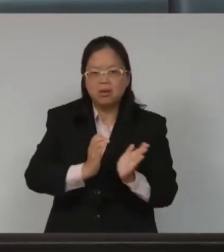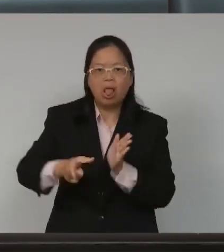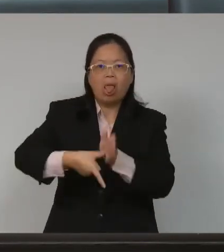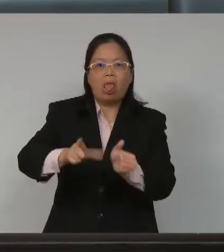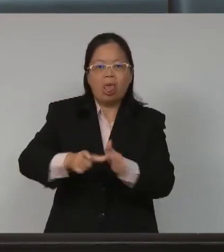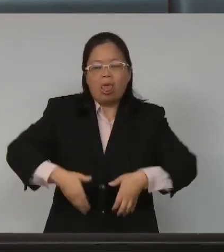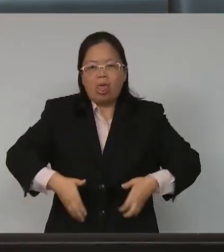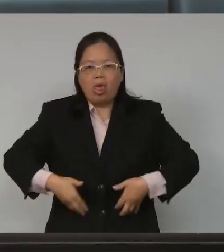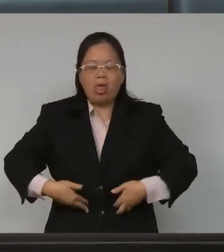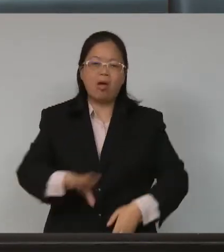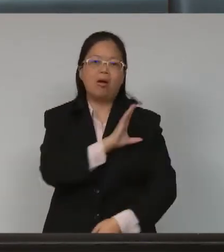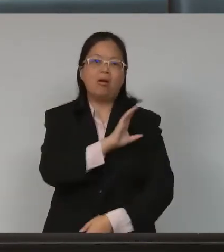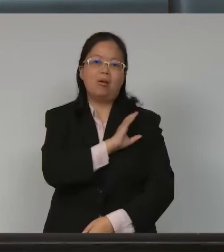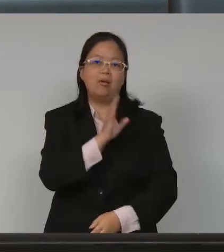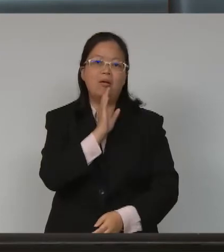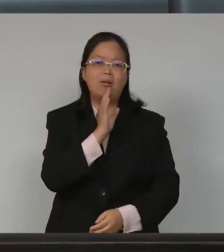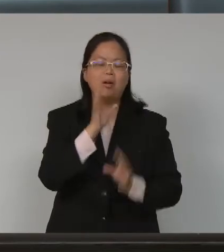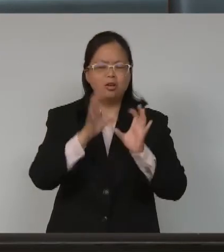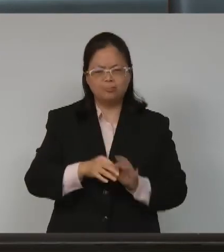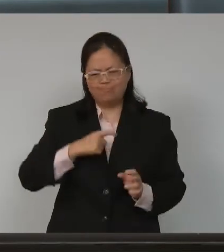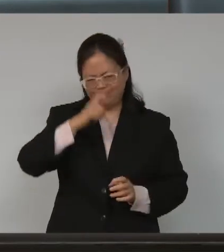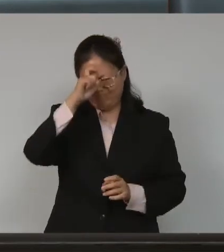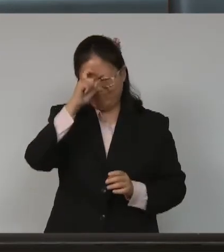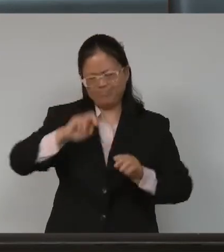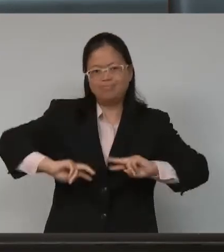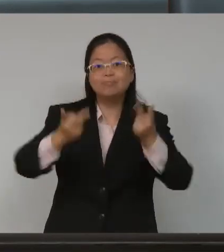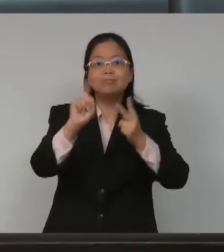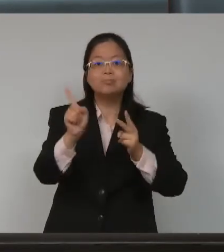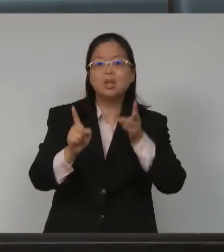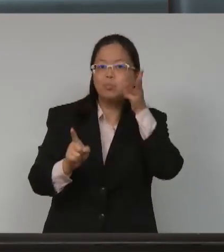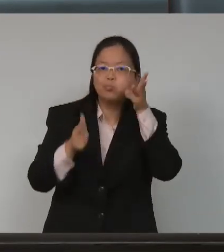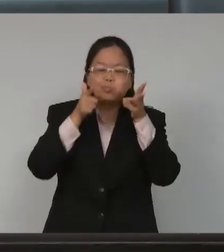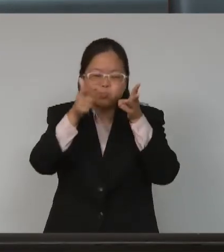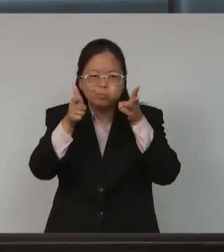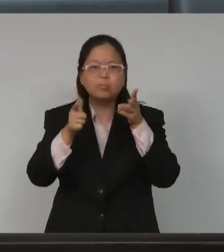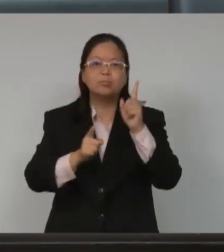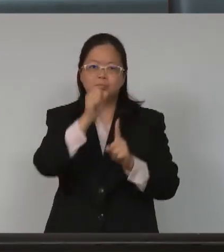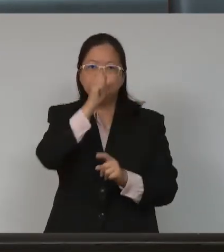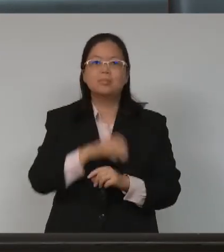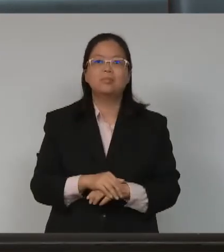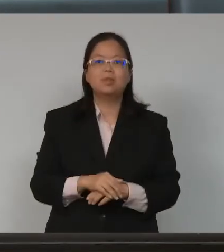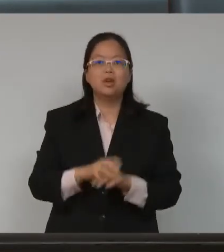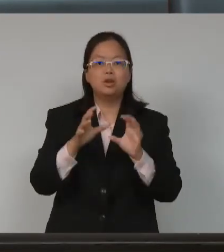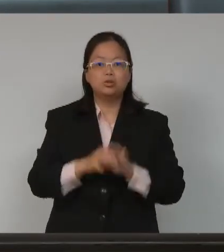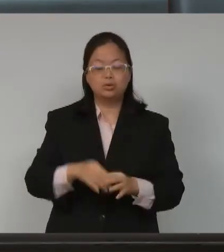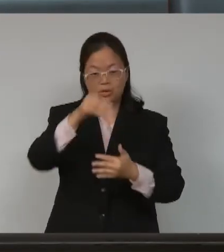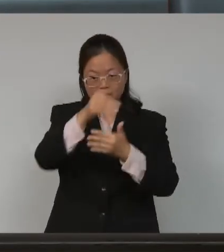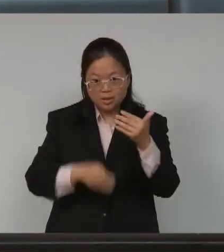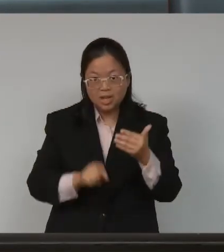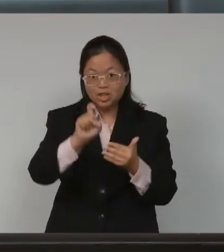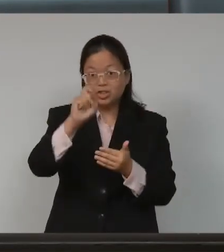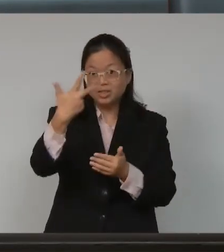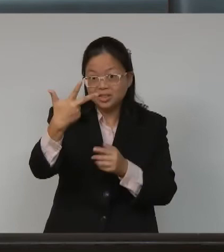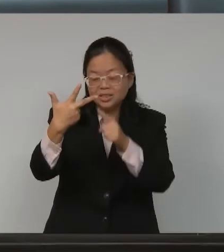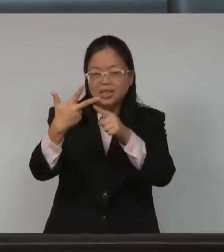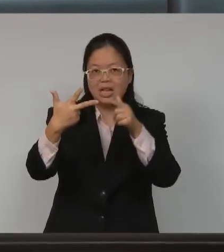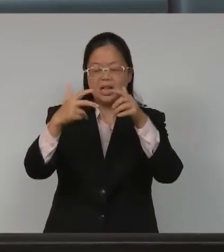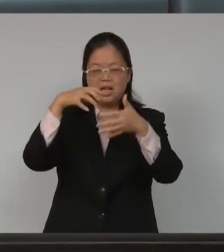备是很仓促的，所以他会希望说把它改成是3到6个月。所以他甚至在第17条的时候，原来的是说